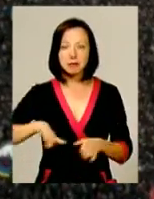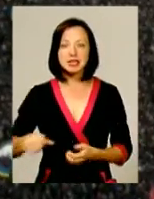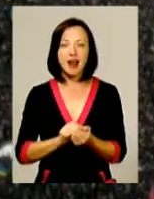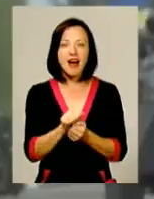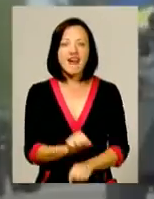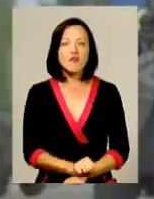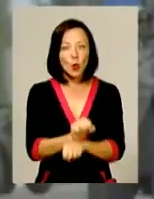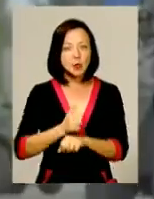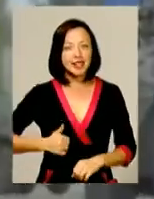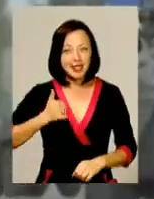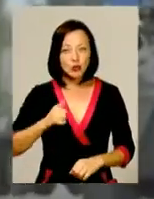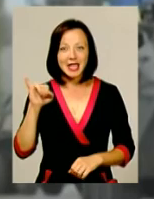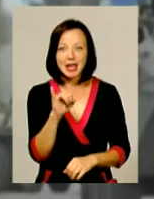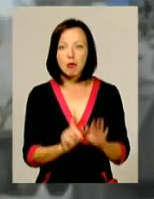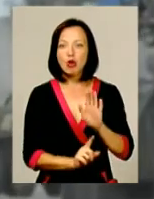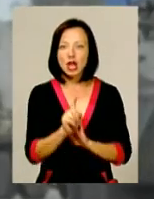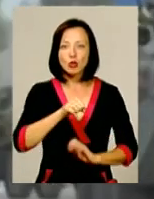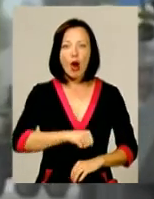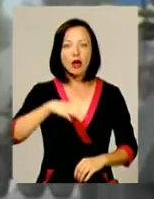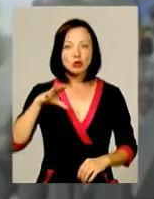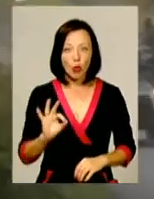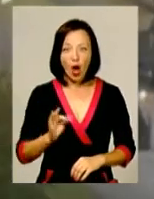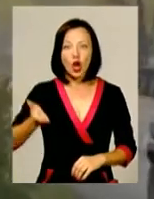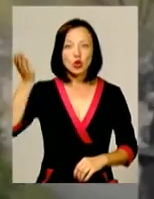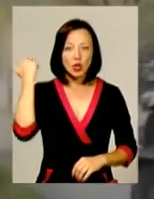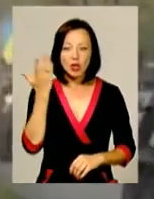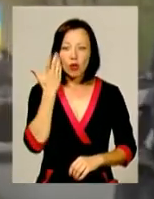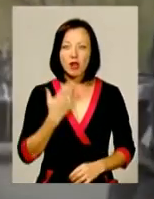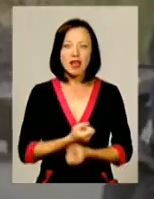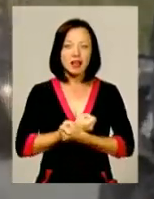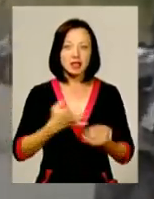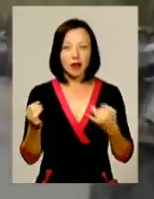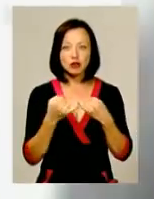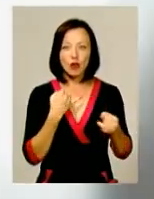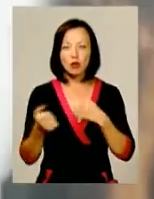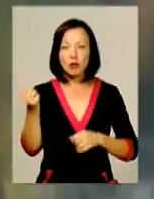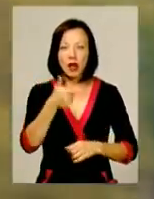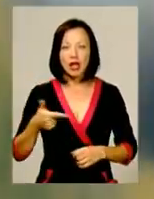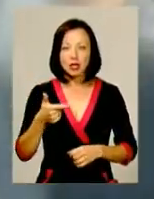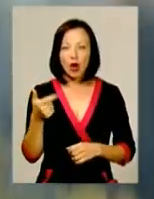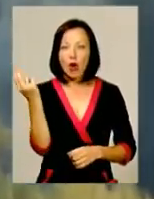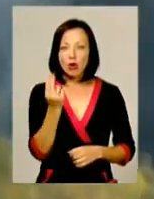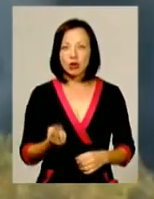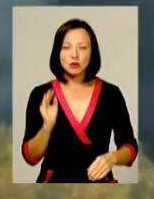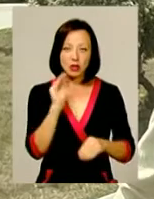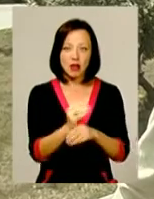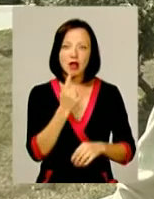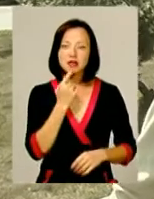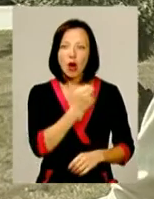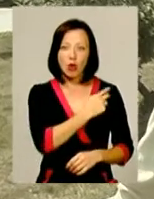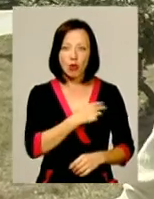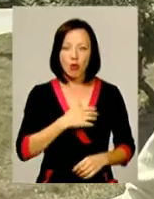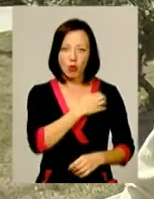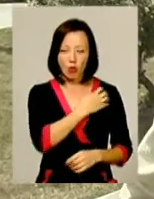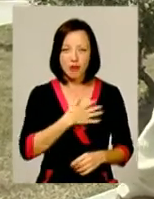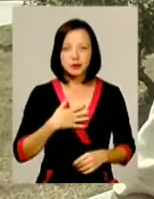Революції Гідності та початку антитерористичної операції. Тоді, коли до яскравих жовто-блакитних кольорів додалася багряна кров. Він став